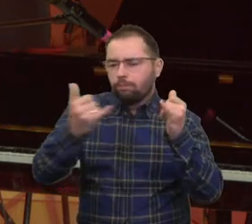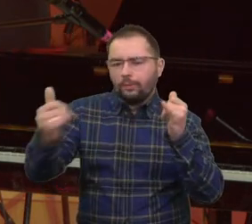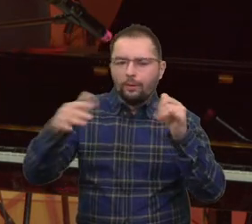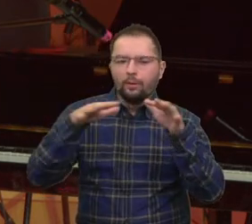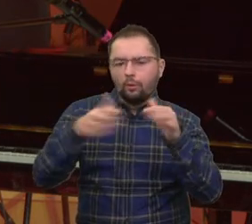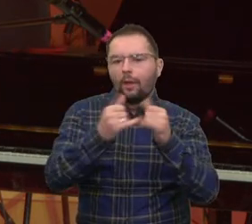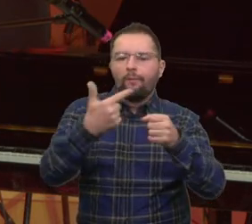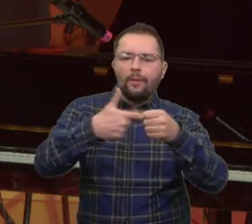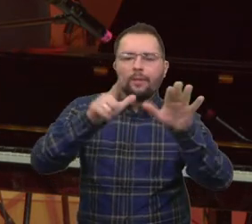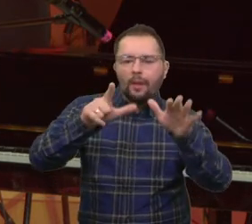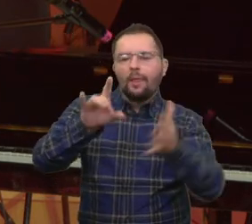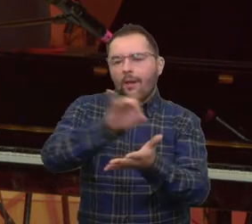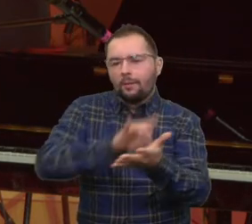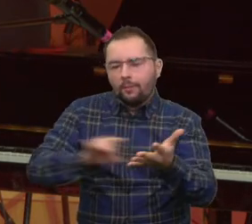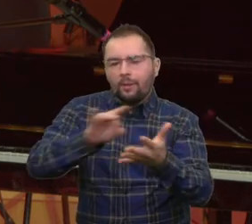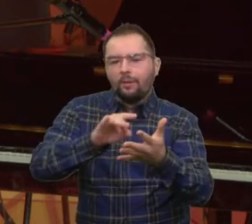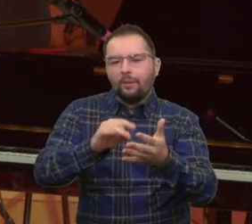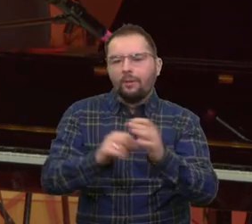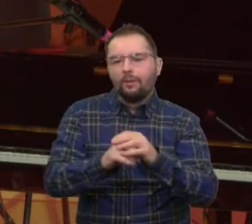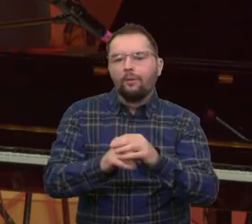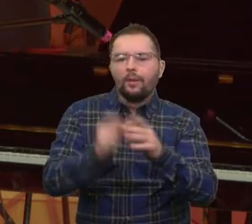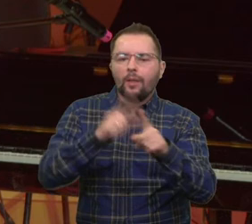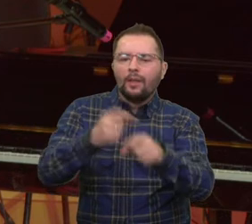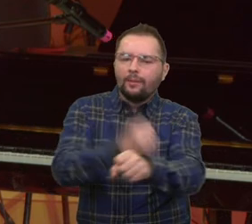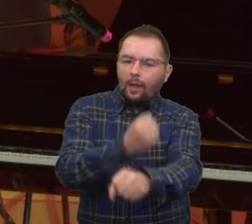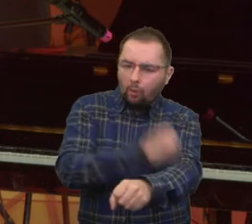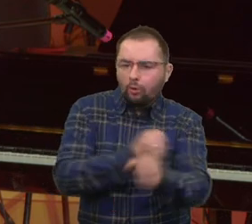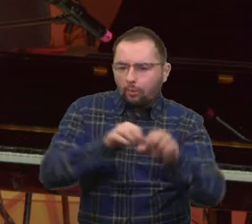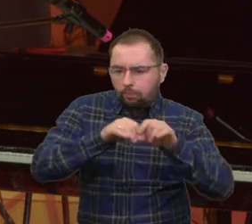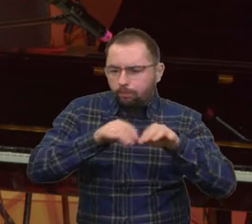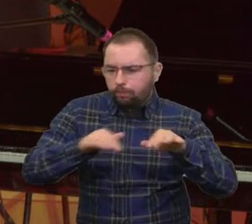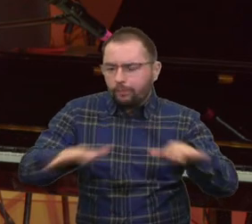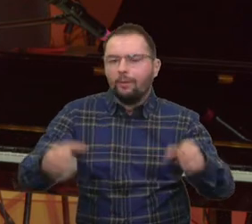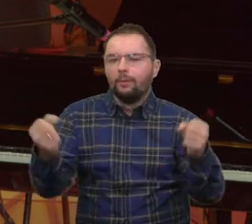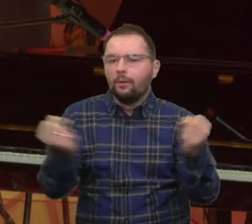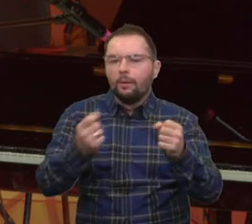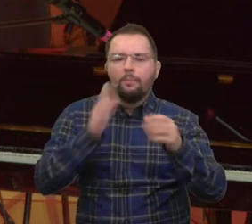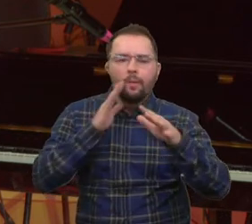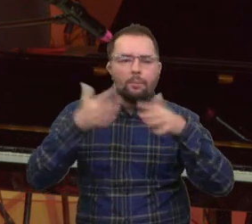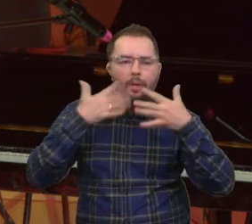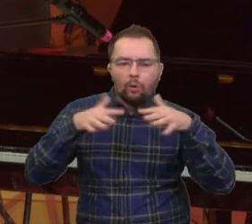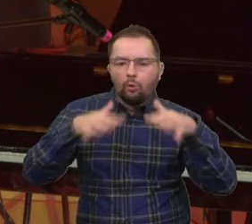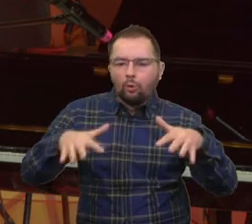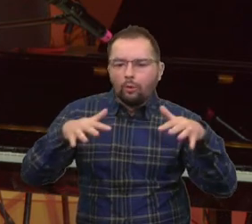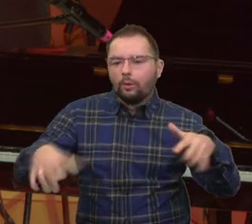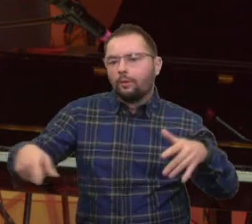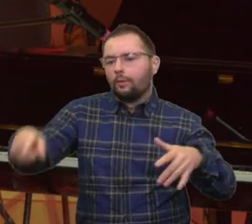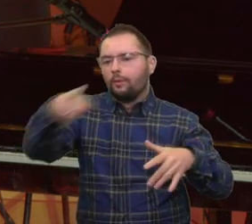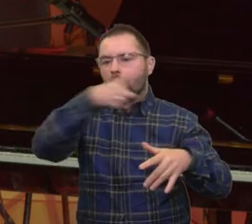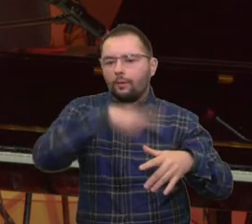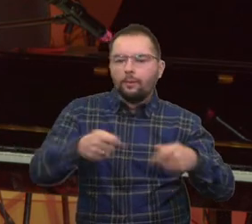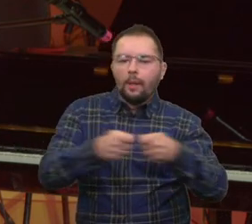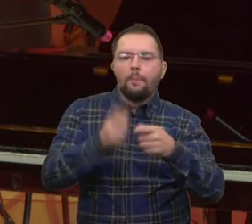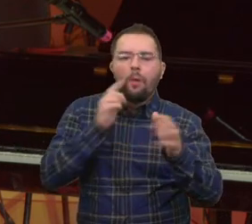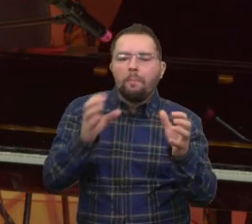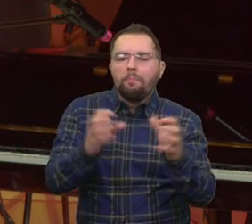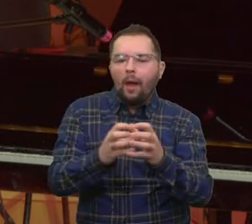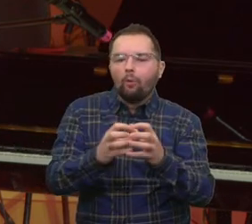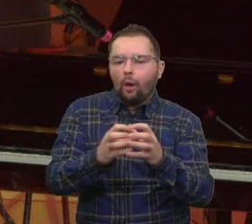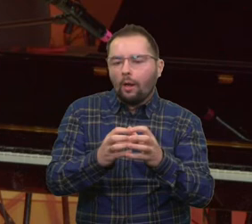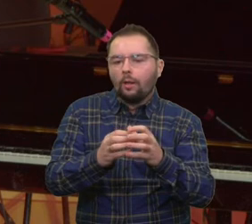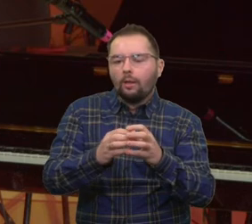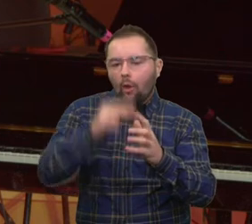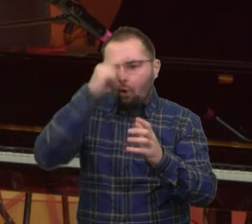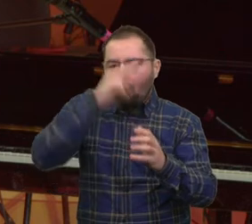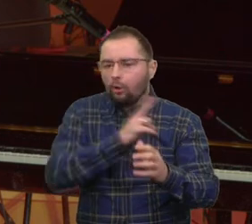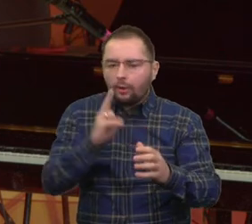167 gmin, 16 starostów. To jest naprawdę wielka rzesza ludzi oddanych swoim małym ojczyznom. I